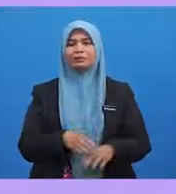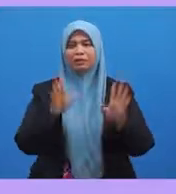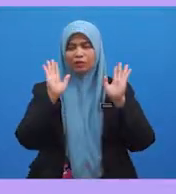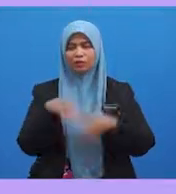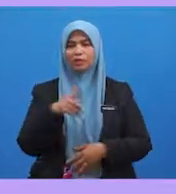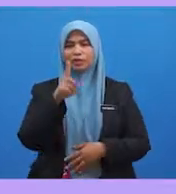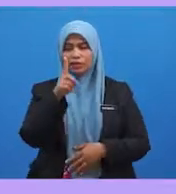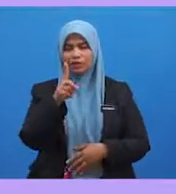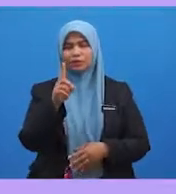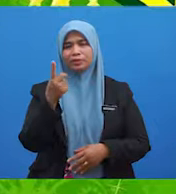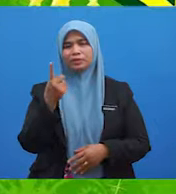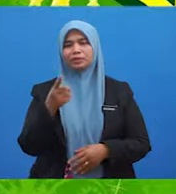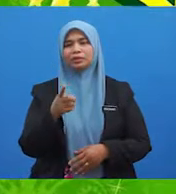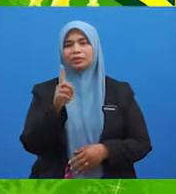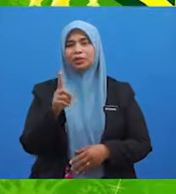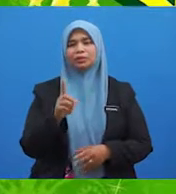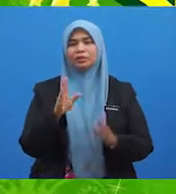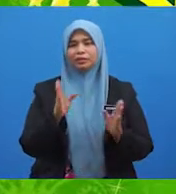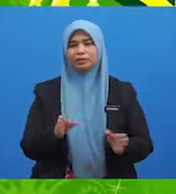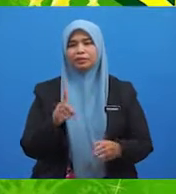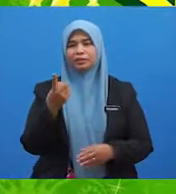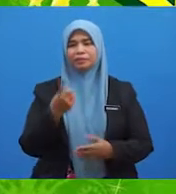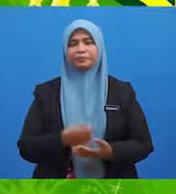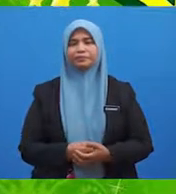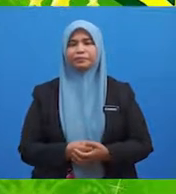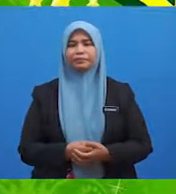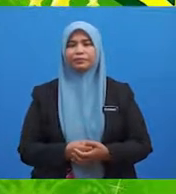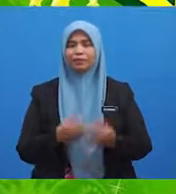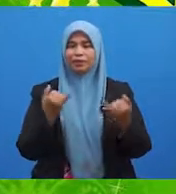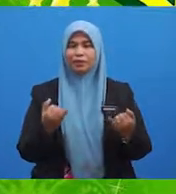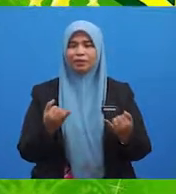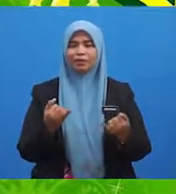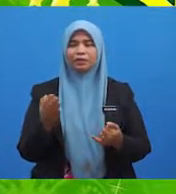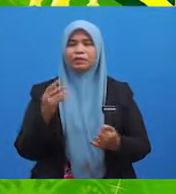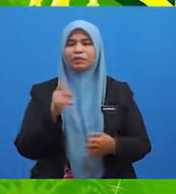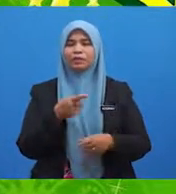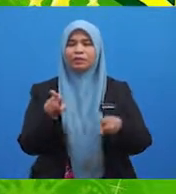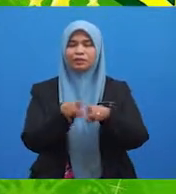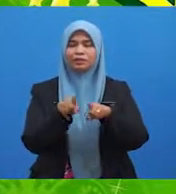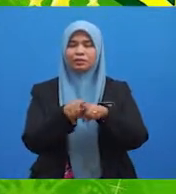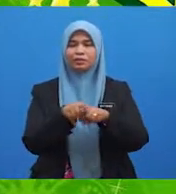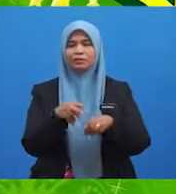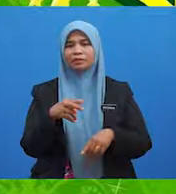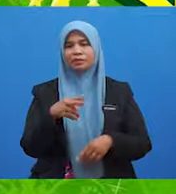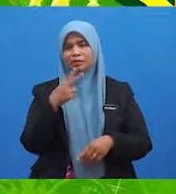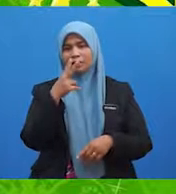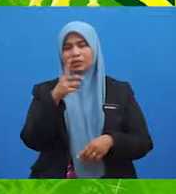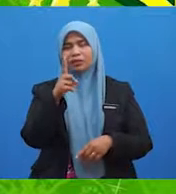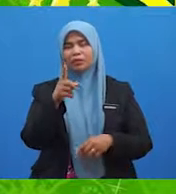solat seorang diri. Sekarang, mari kita bersama-sama melihat satu